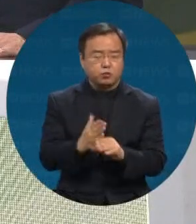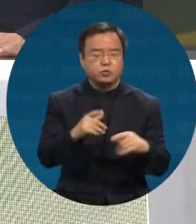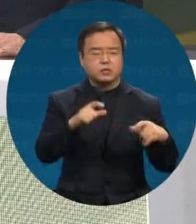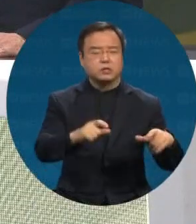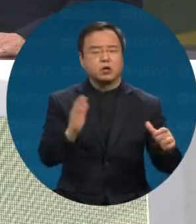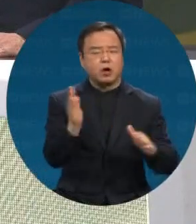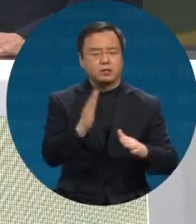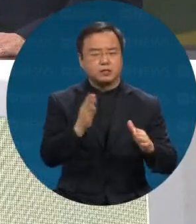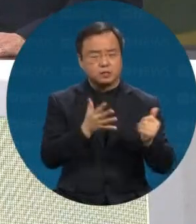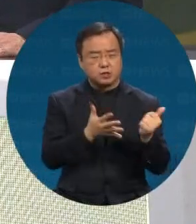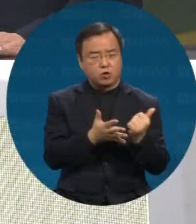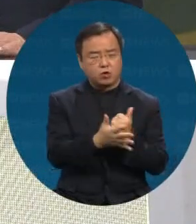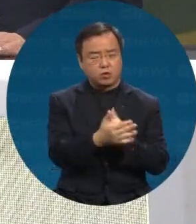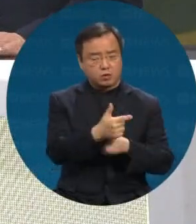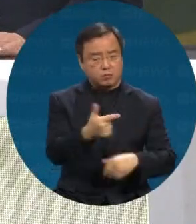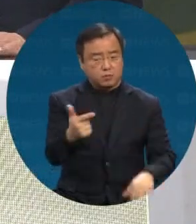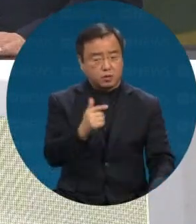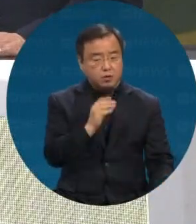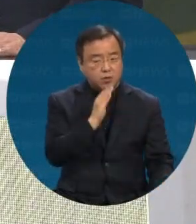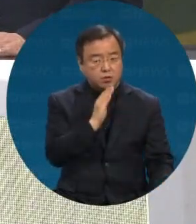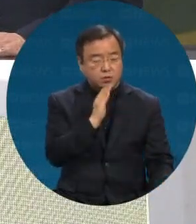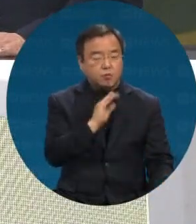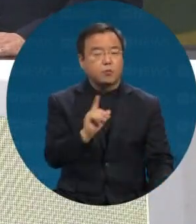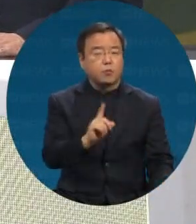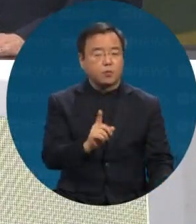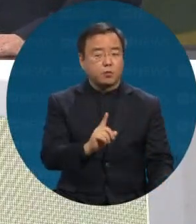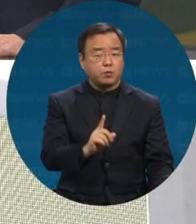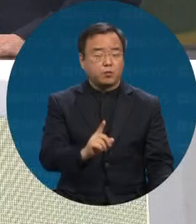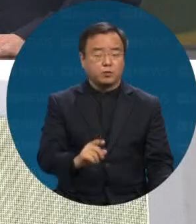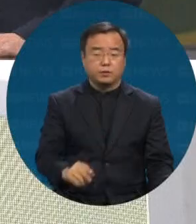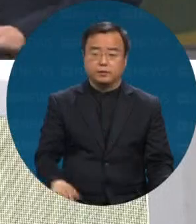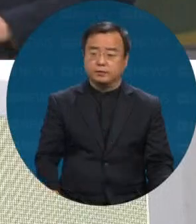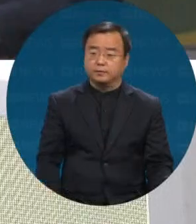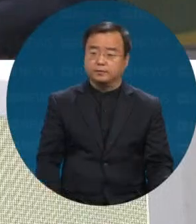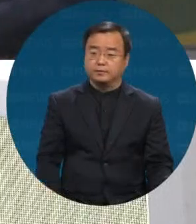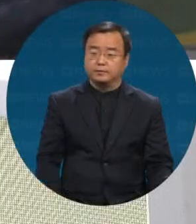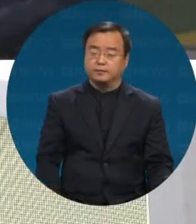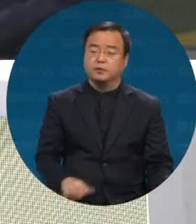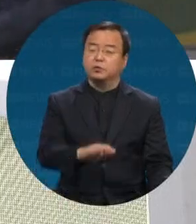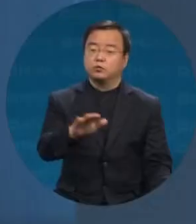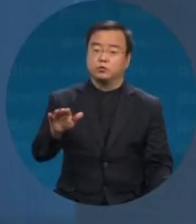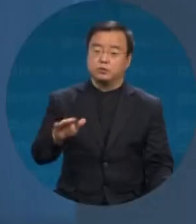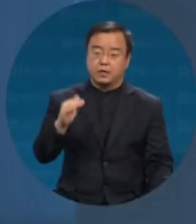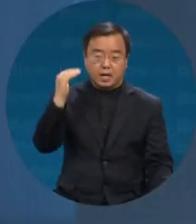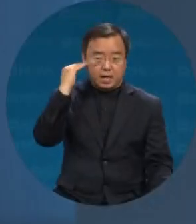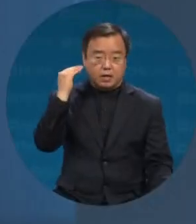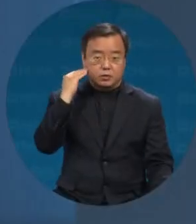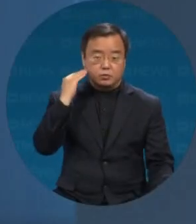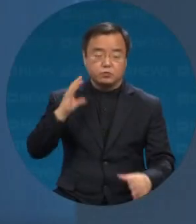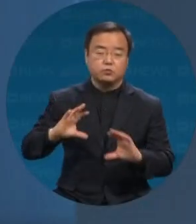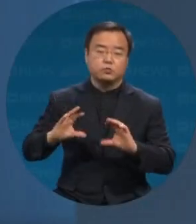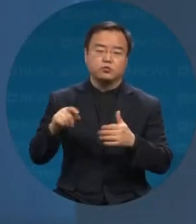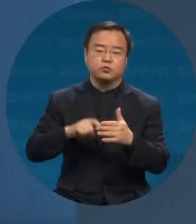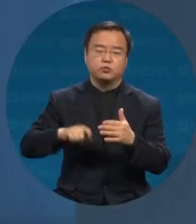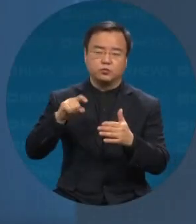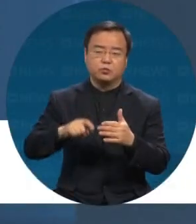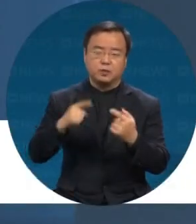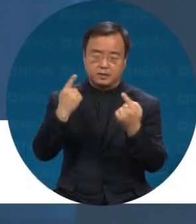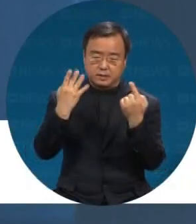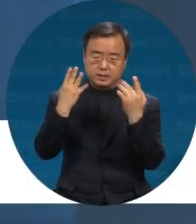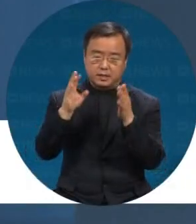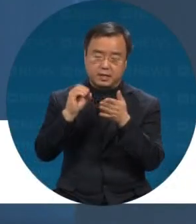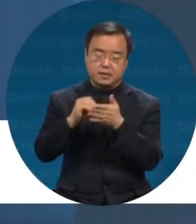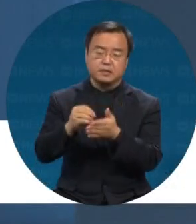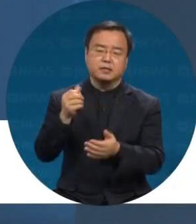미치는 영향이 굉장히 클 것 같아요 여기에 대한 생각이 어떠십니까 예 우리나라에서 대입제도의 위력은